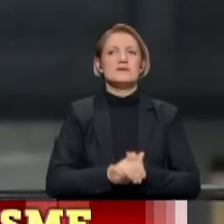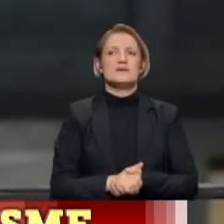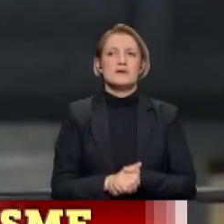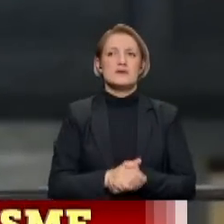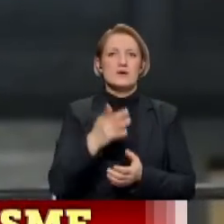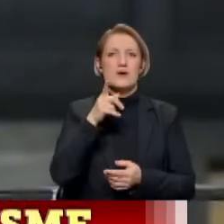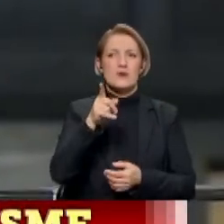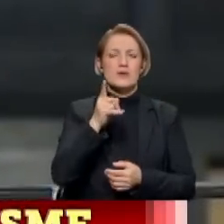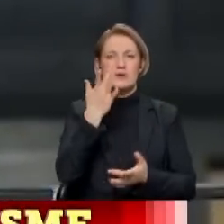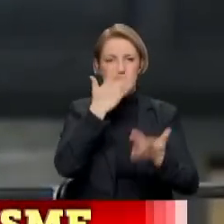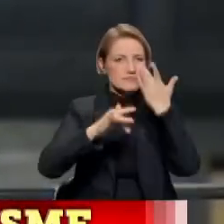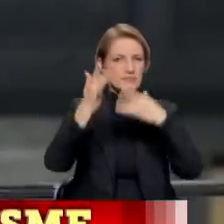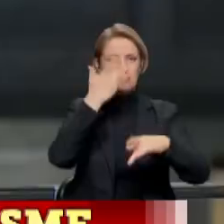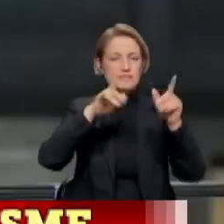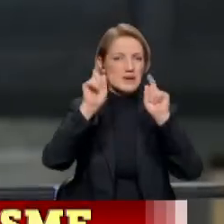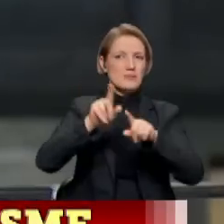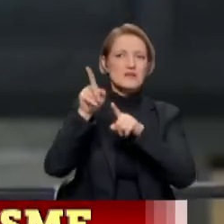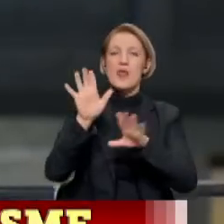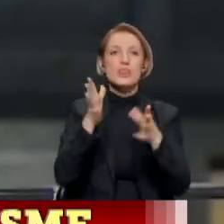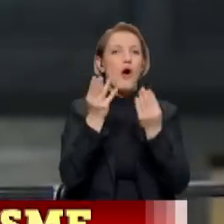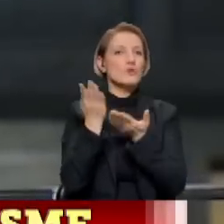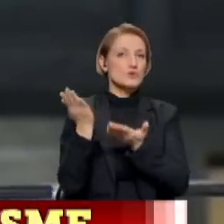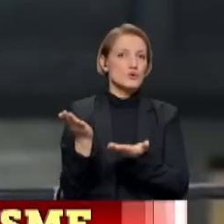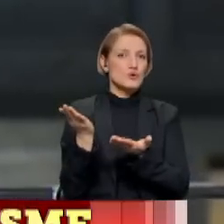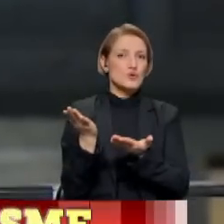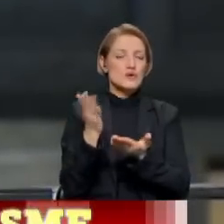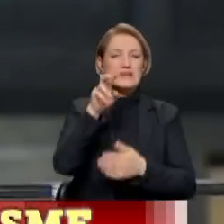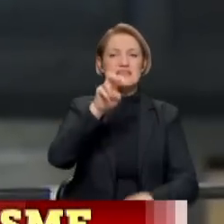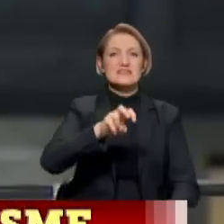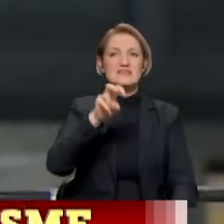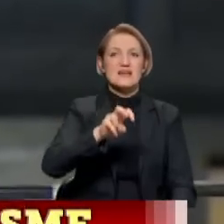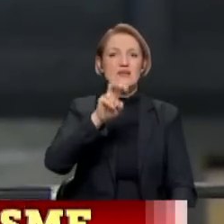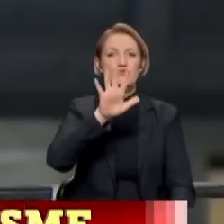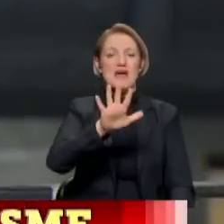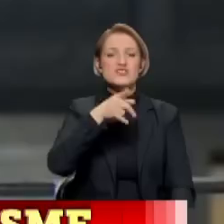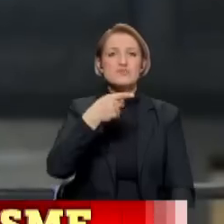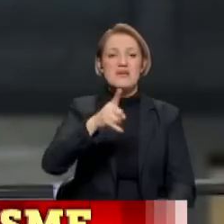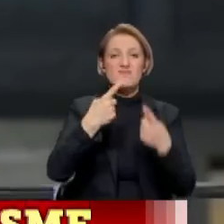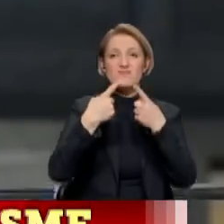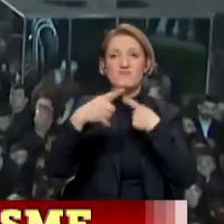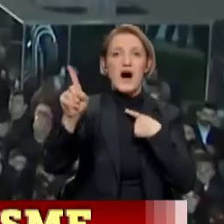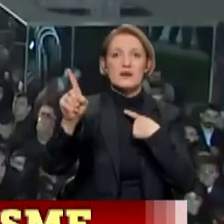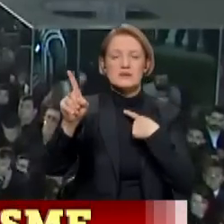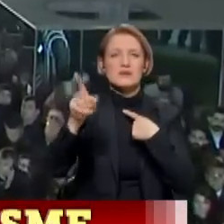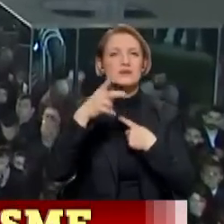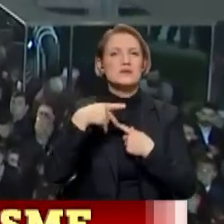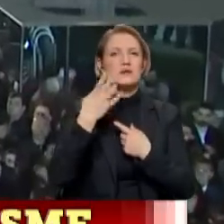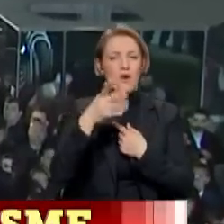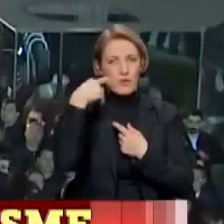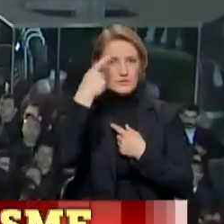yaptılar. Abidik gubidik yaptılar. Ne oldu? 805 bin fark attınız.